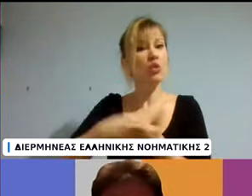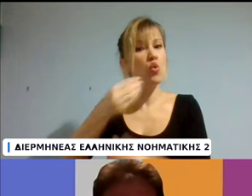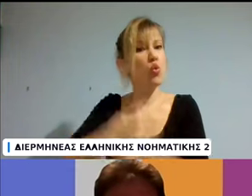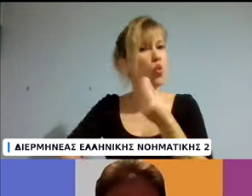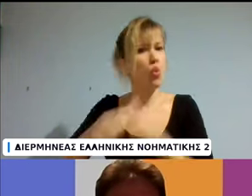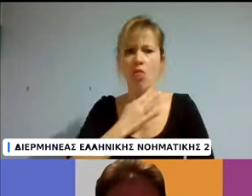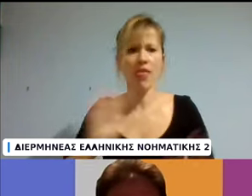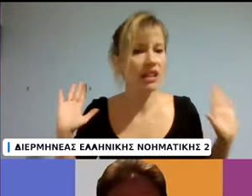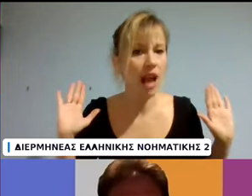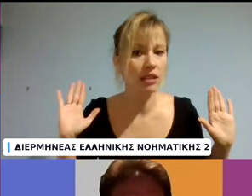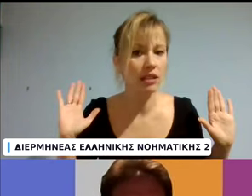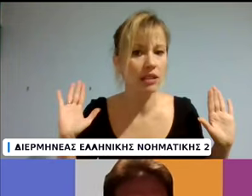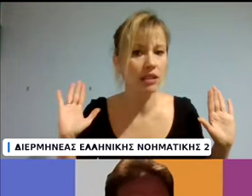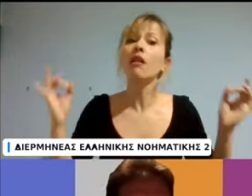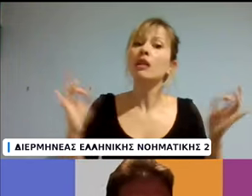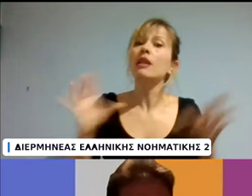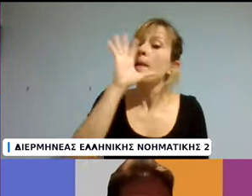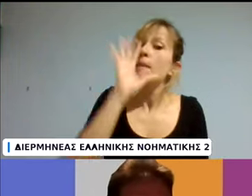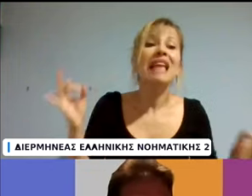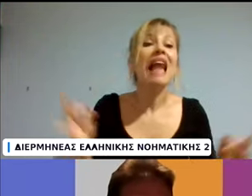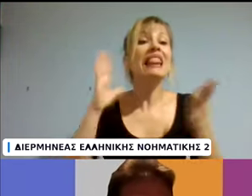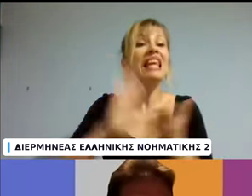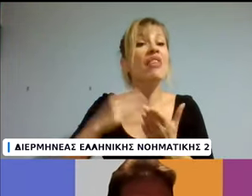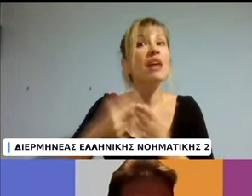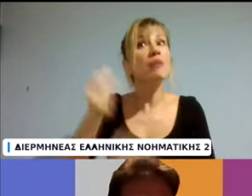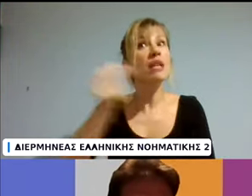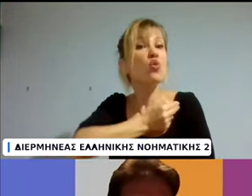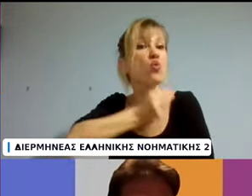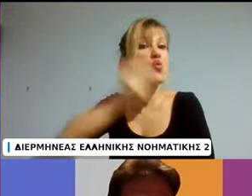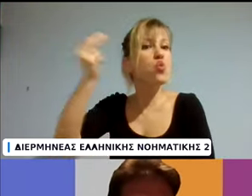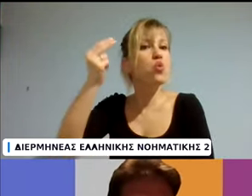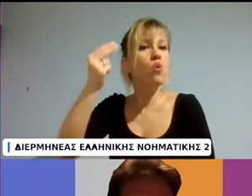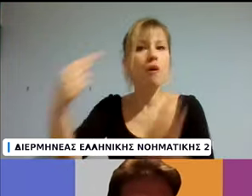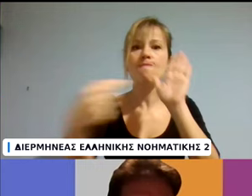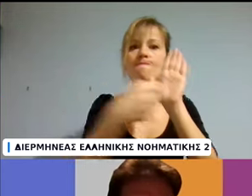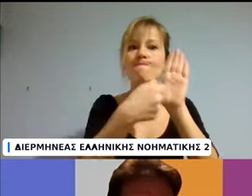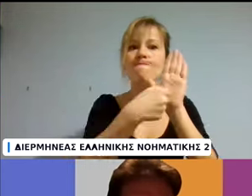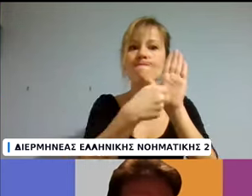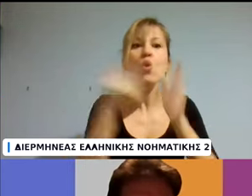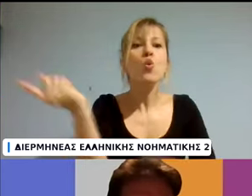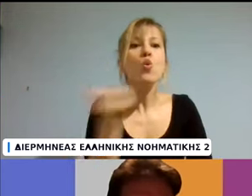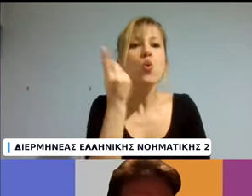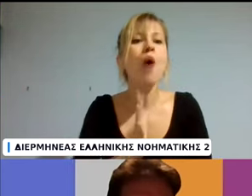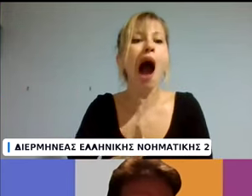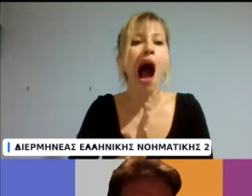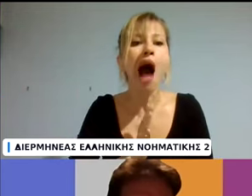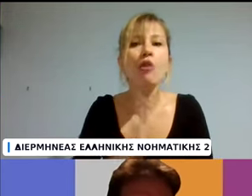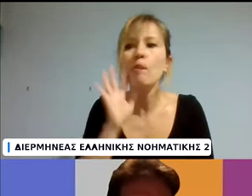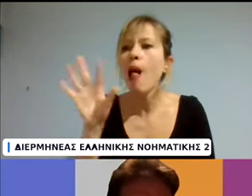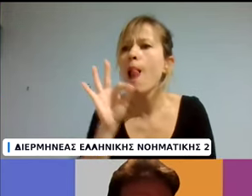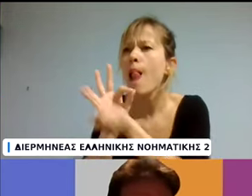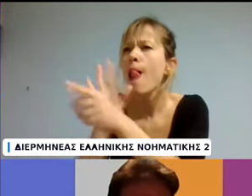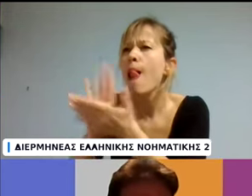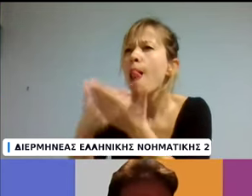κύρους, αποδίδει και μια προστιθέμενη αξία στο βιβλίο, το να βλέπουμε ότι το βιβλίο αυτό το έχει μεταφράσει ο τάδε ή